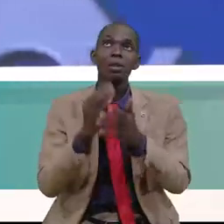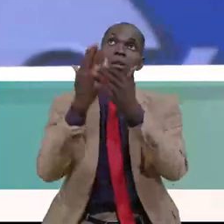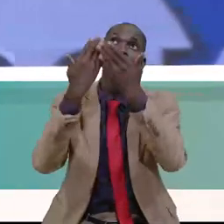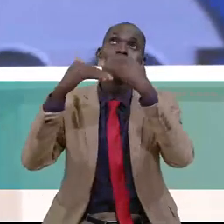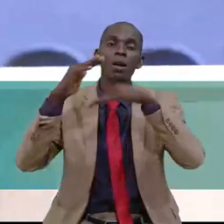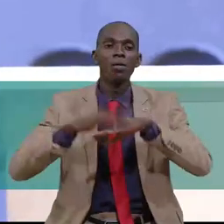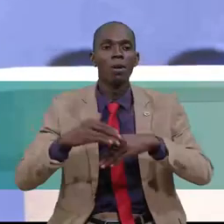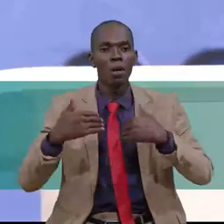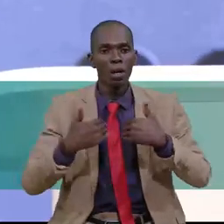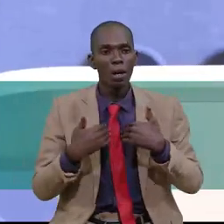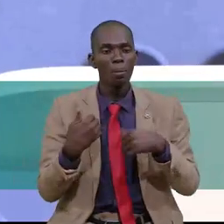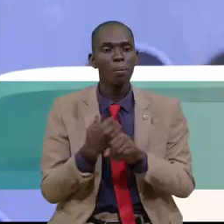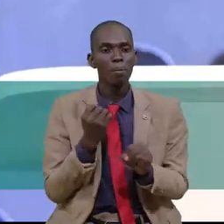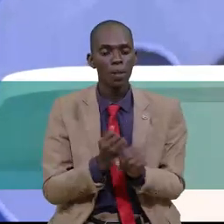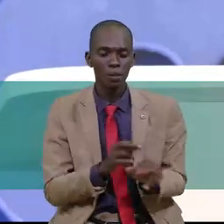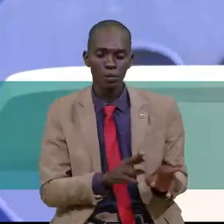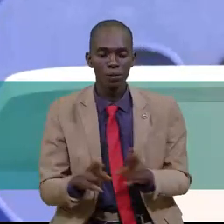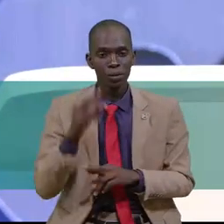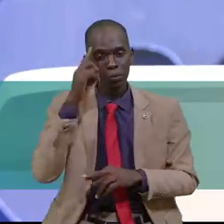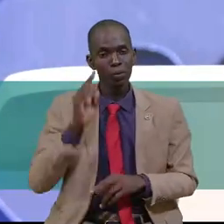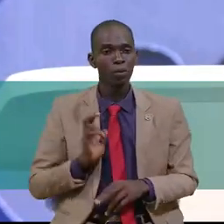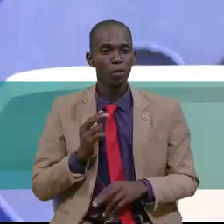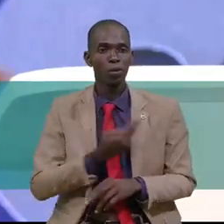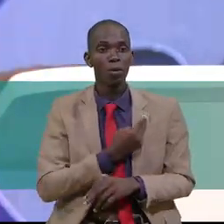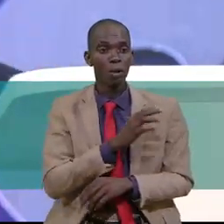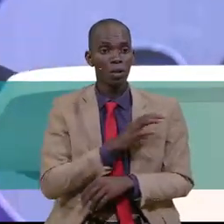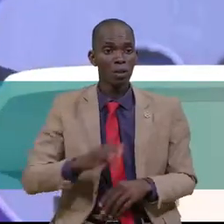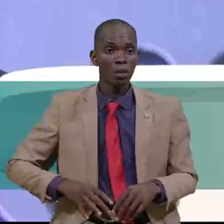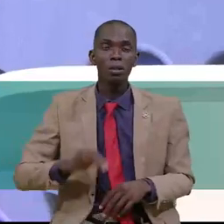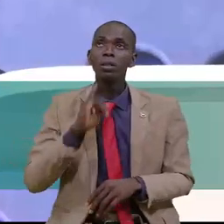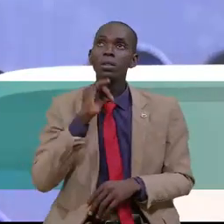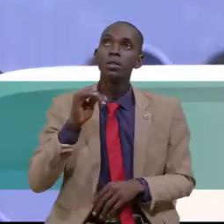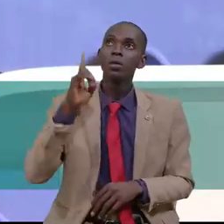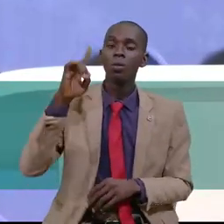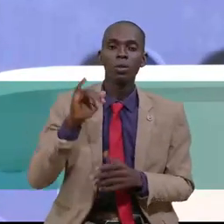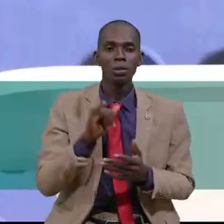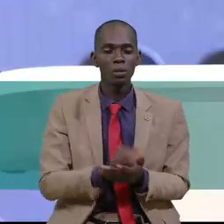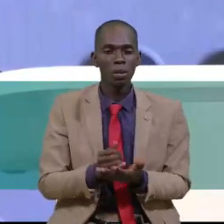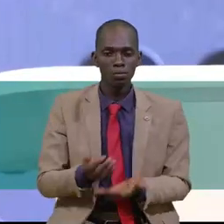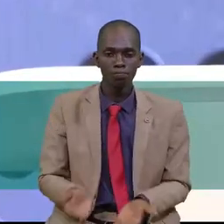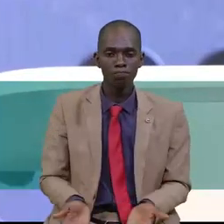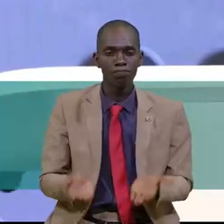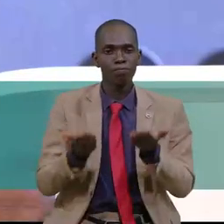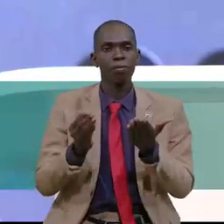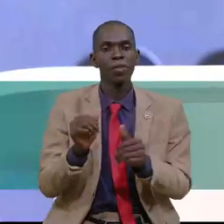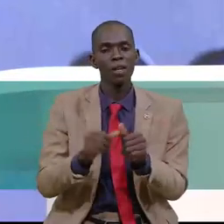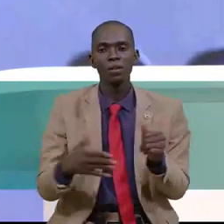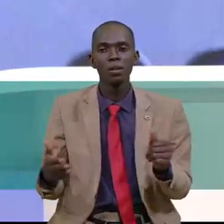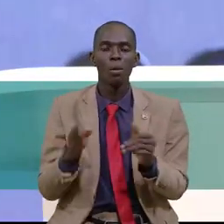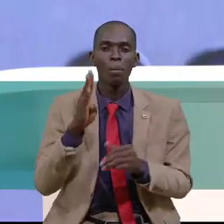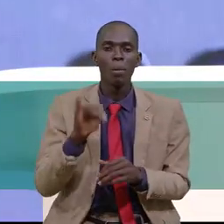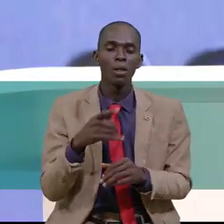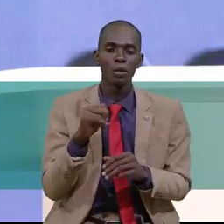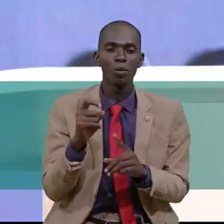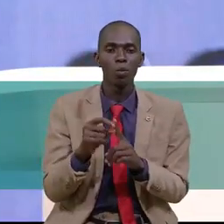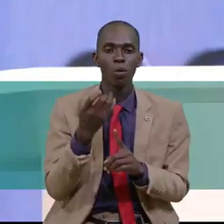le ciel a rendu disponible pour nous. Christ est celui qui soutient toutes choses par sa parole